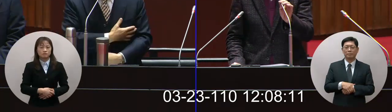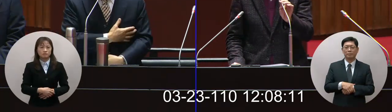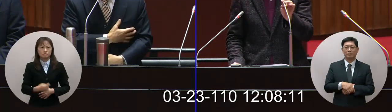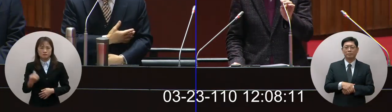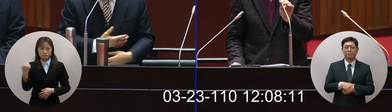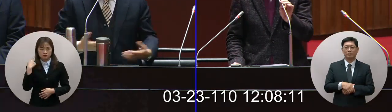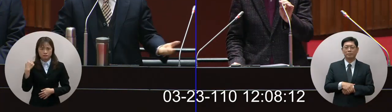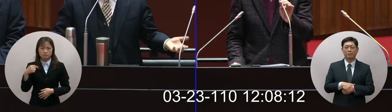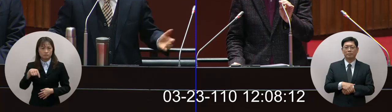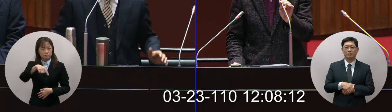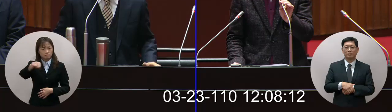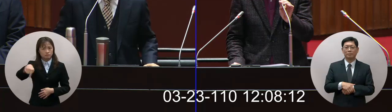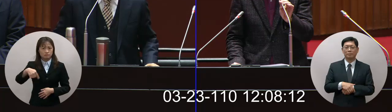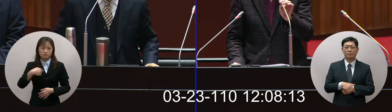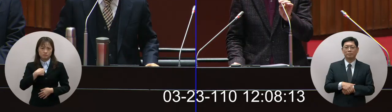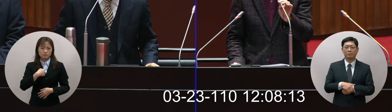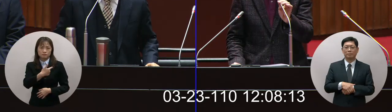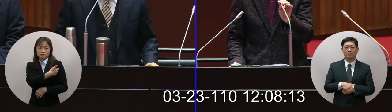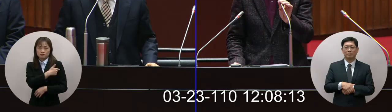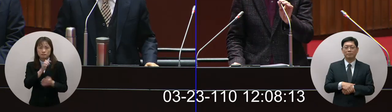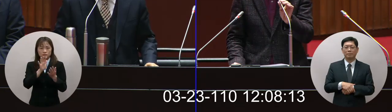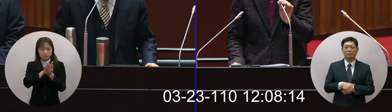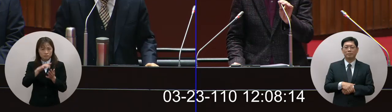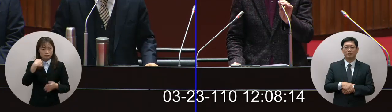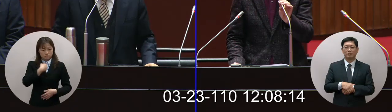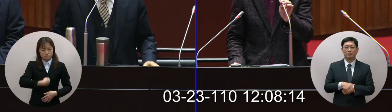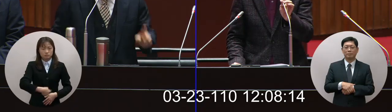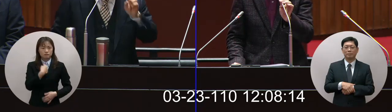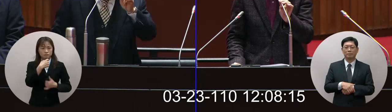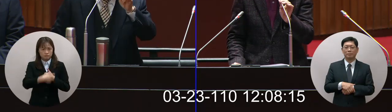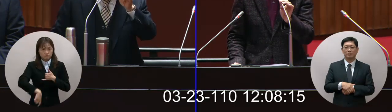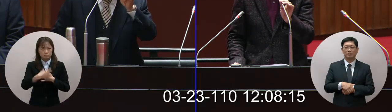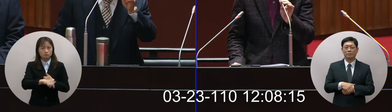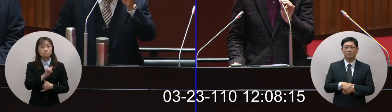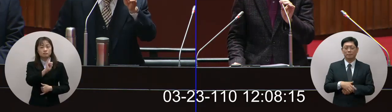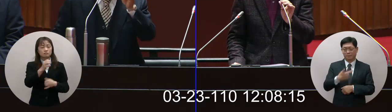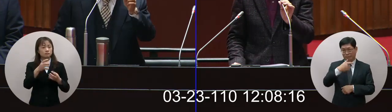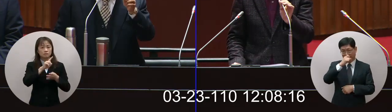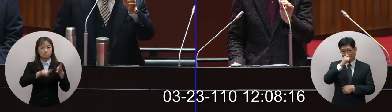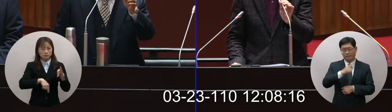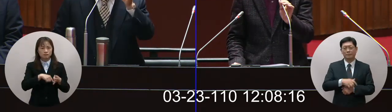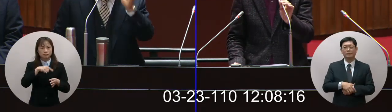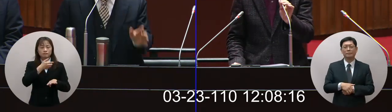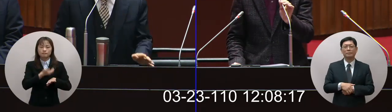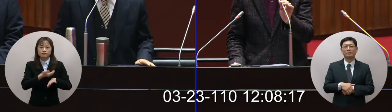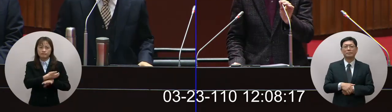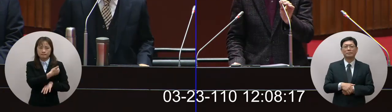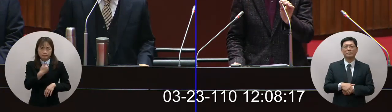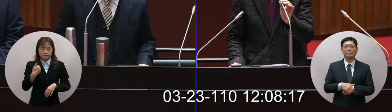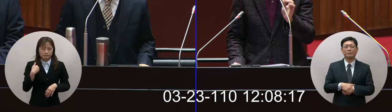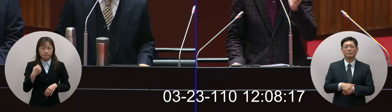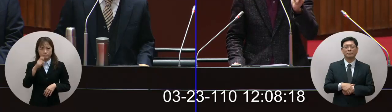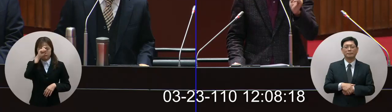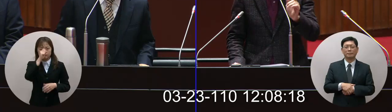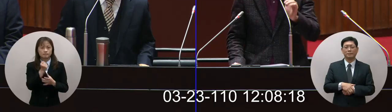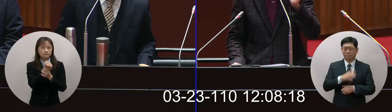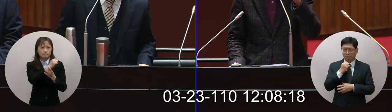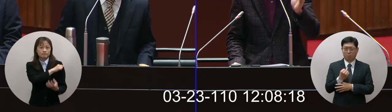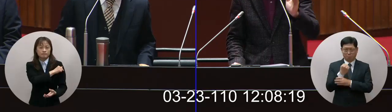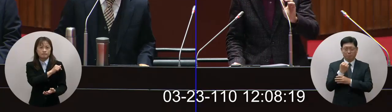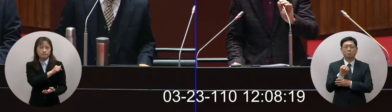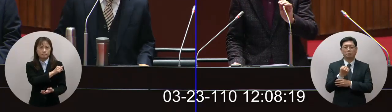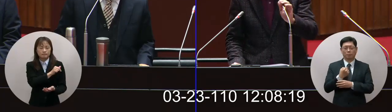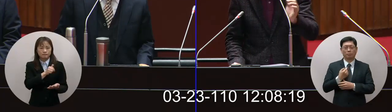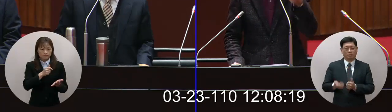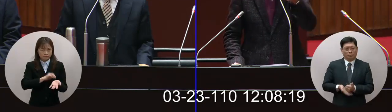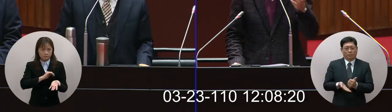大家施打后都没事，请大家放心，也请给医护人员多支持。 是支持啊、哦，我